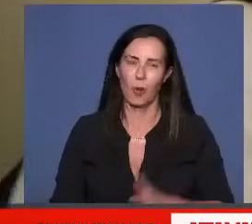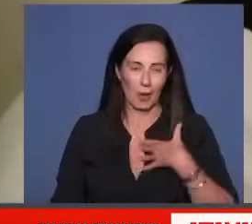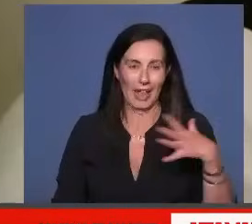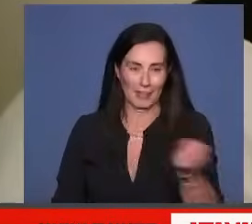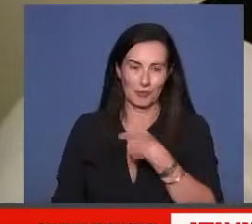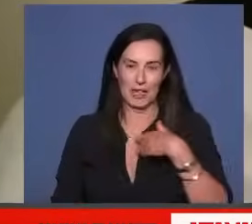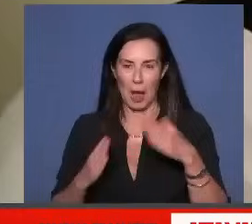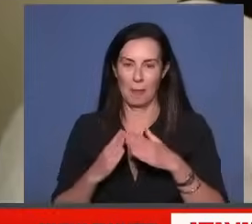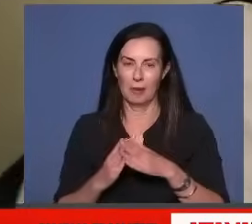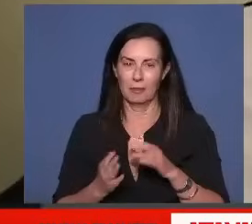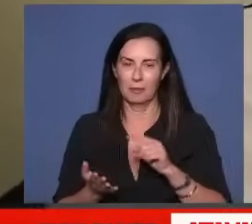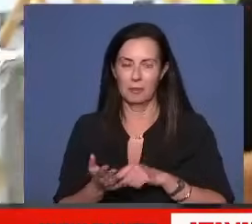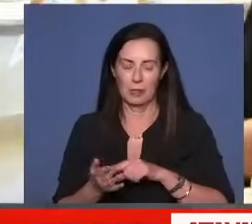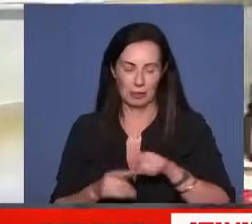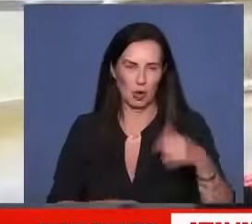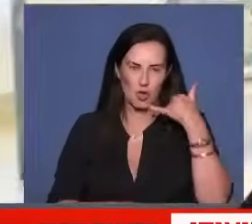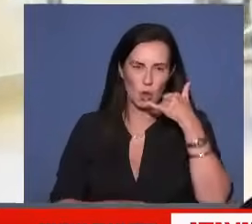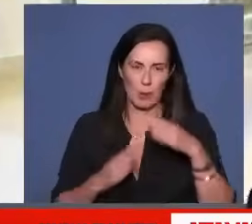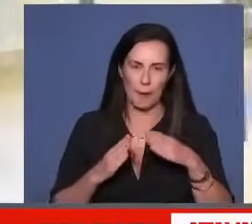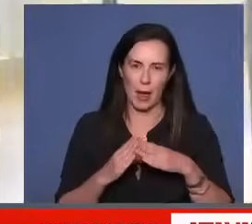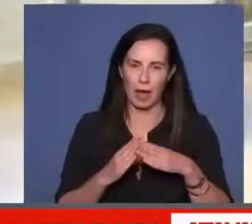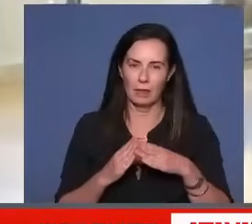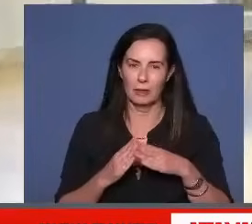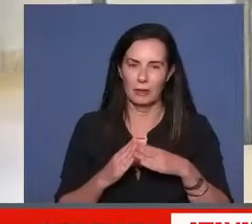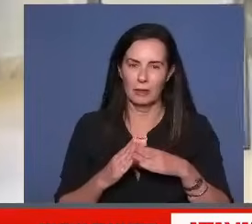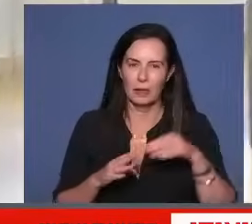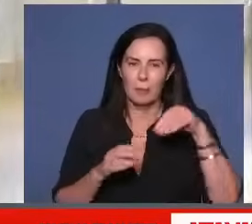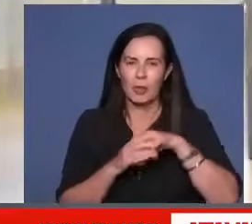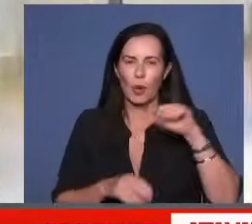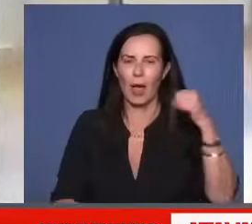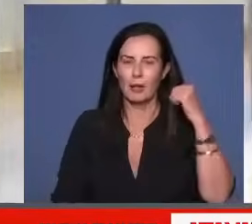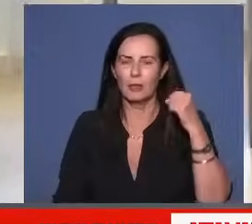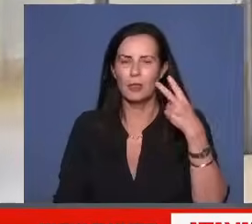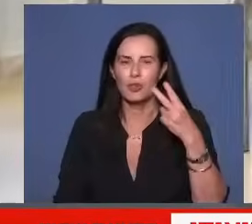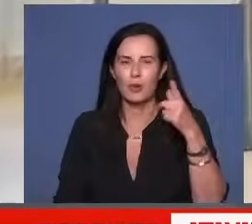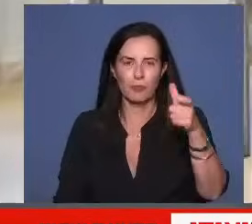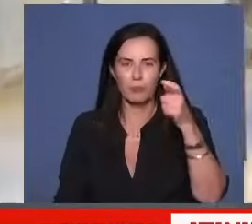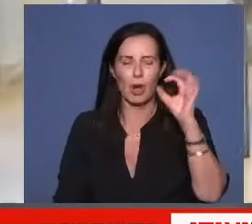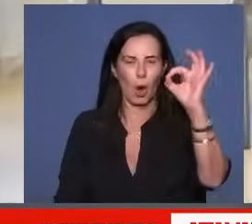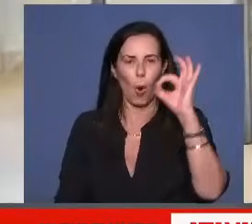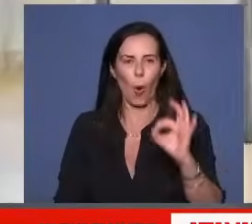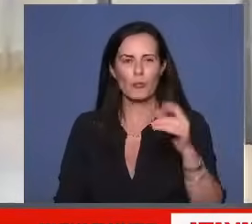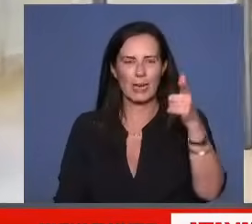עברנו ליד השירותים אצלנו בבית, ואז היה בתוך הדלת, היה שתי חורים של כדור.